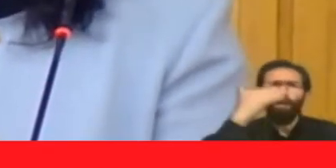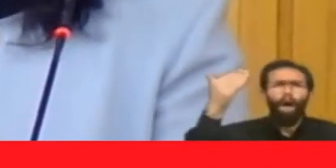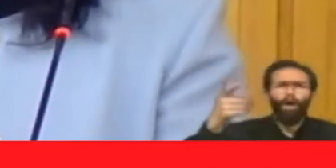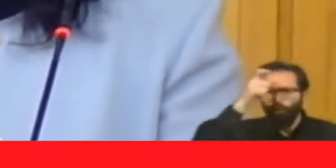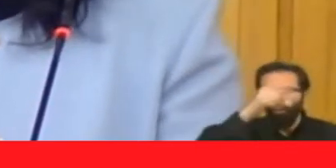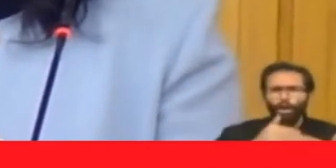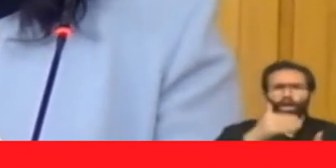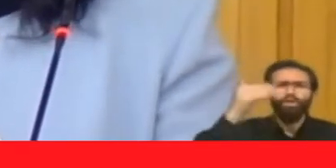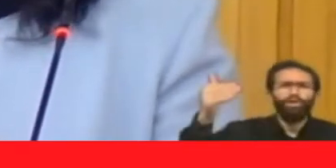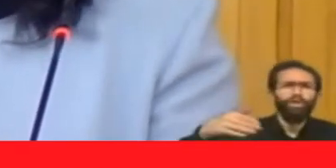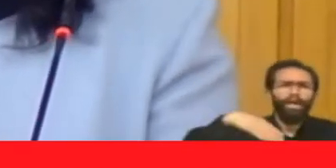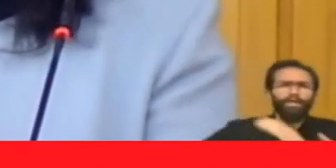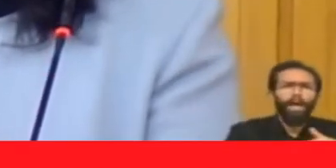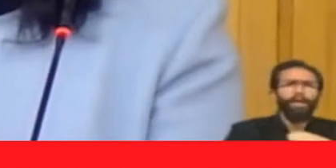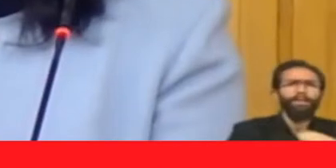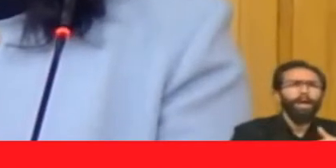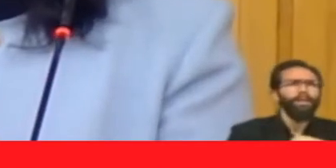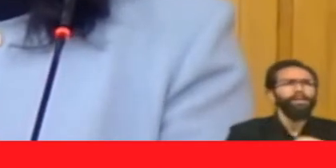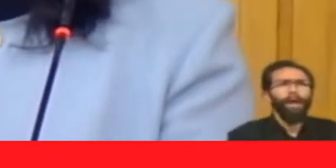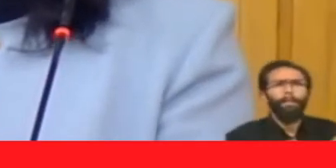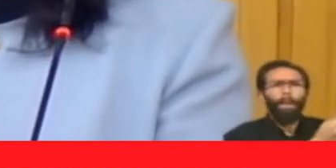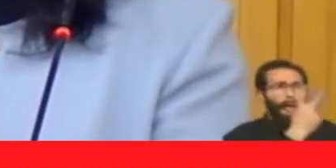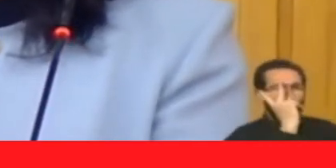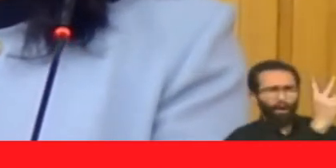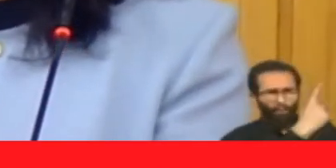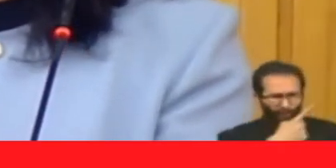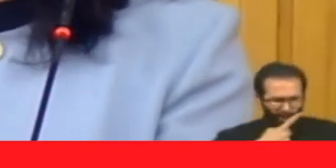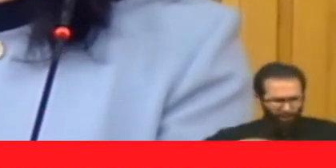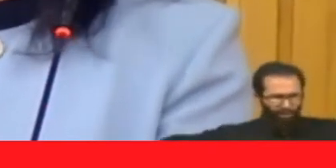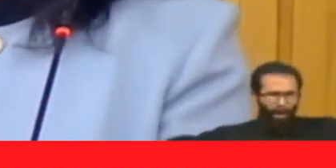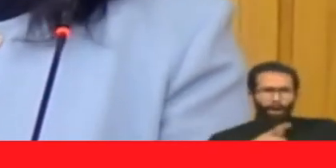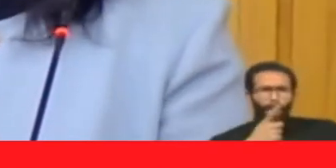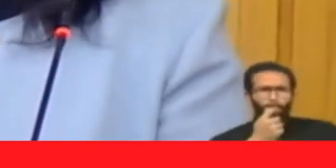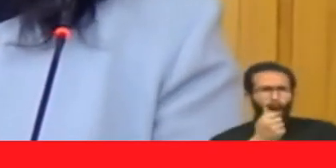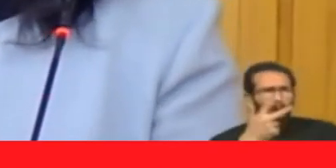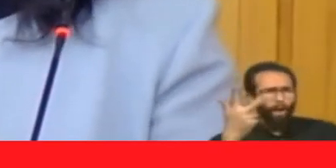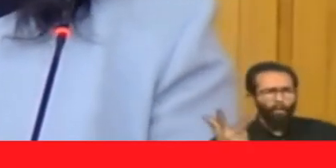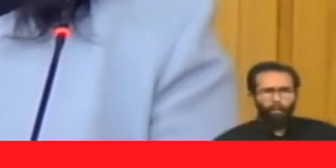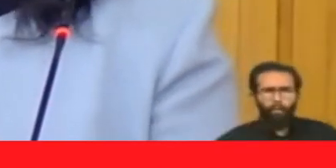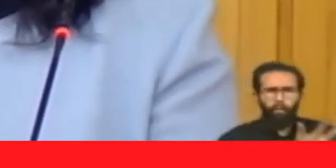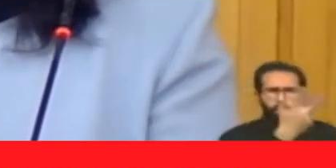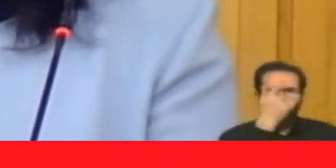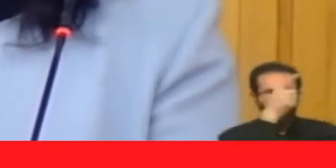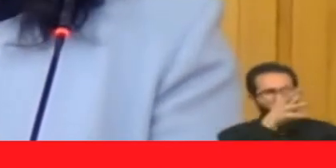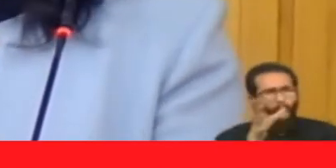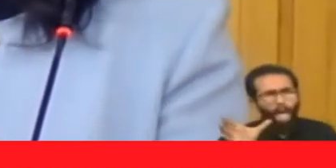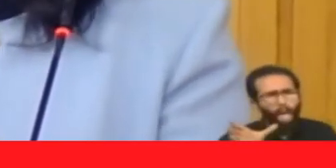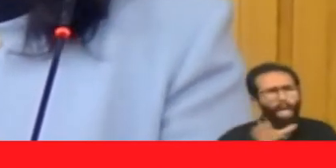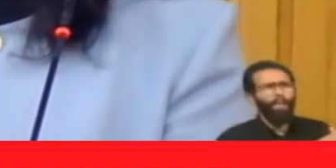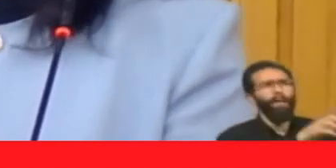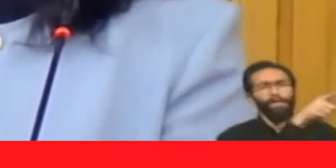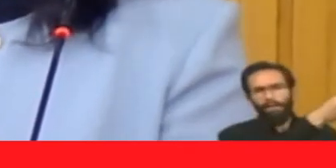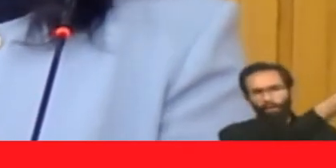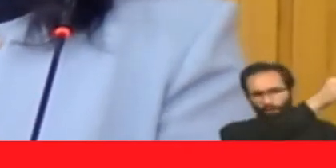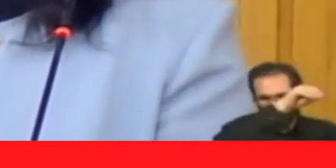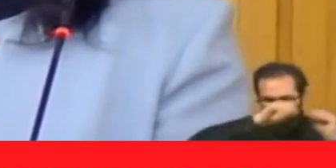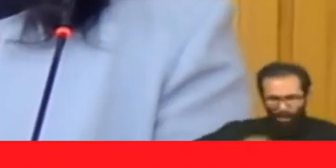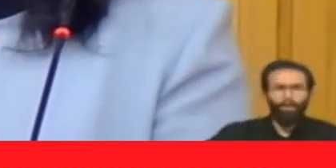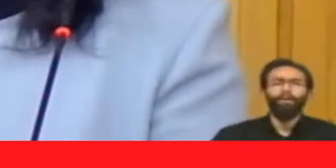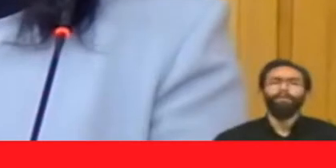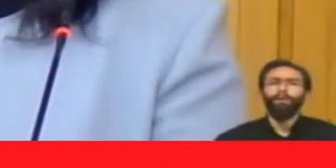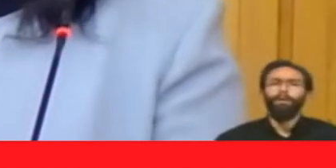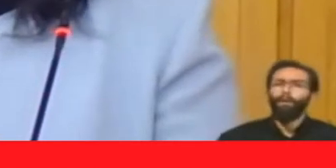getirin. Yandaşlarınız getirsin, vatandaştan isteyeceğinize çalmayın, çırpmayın, yemeyin